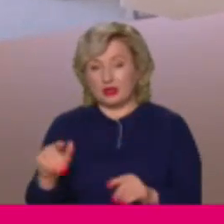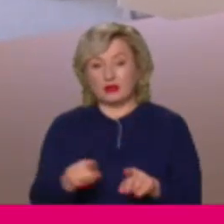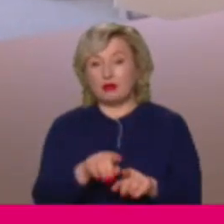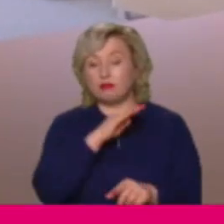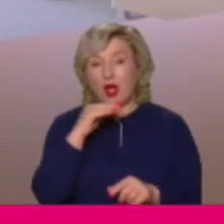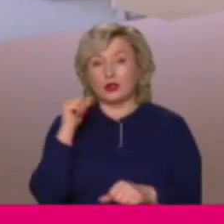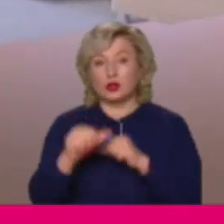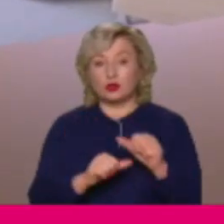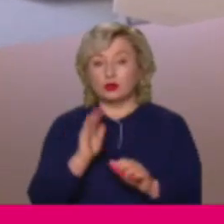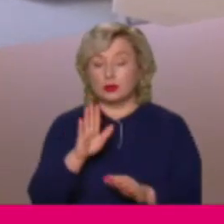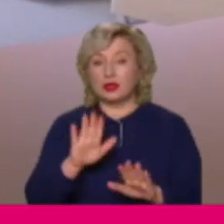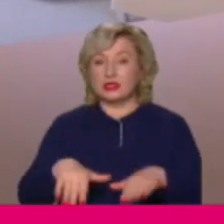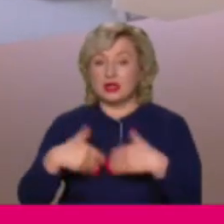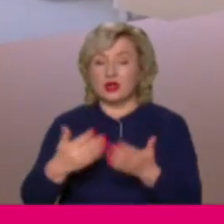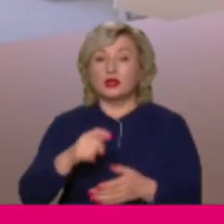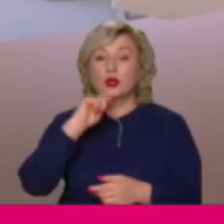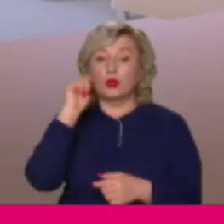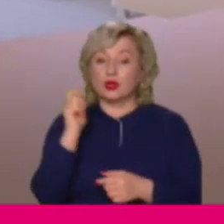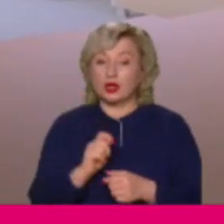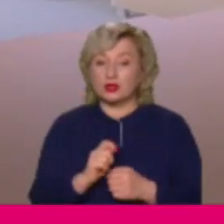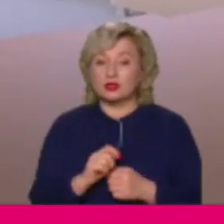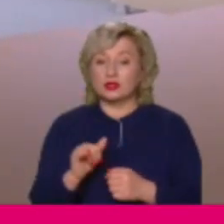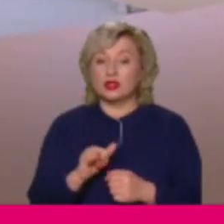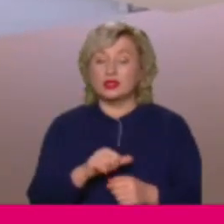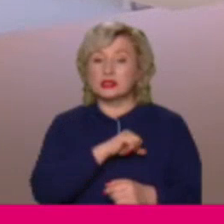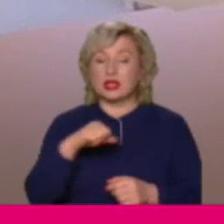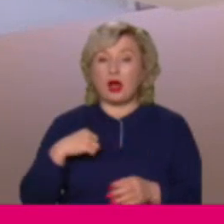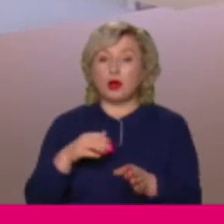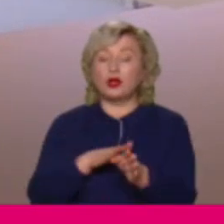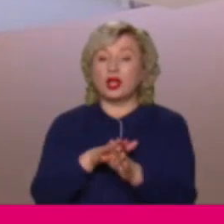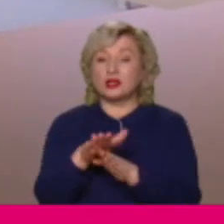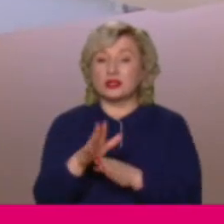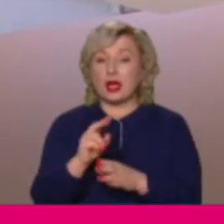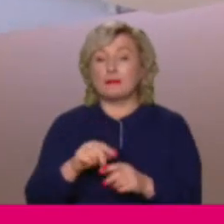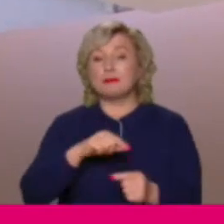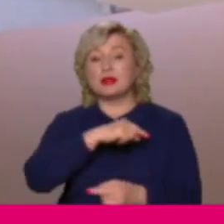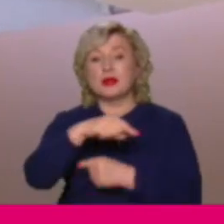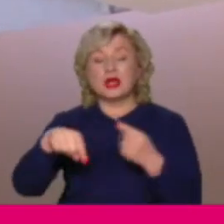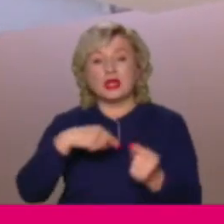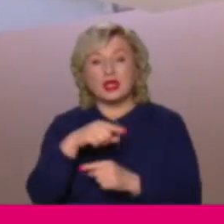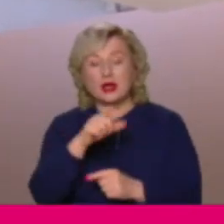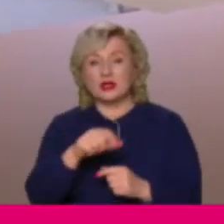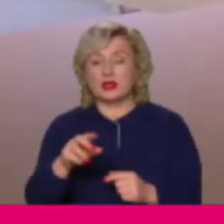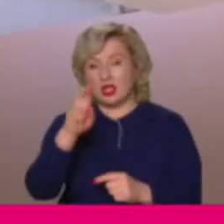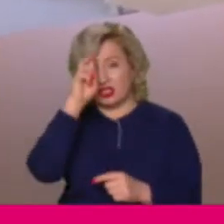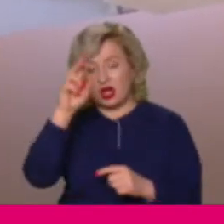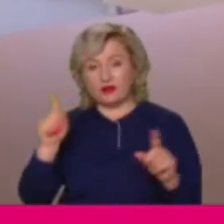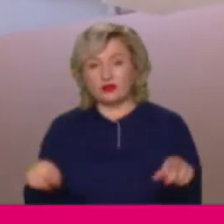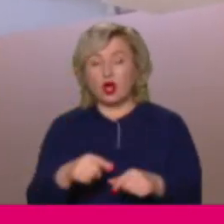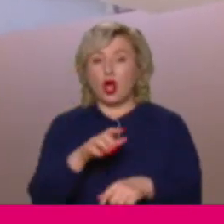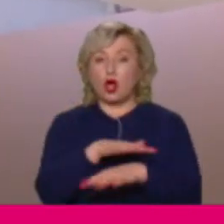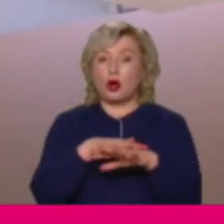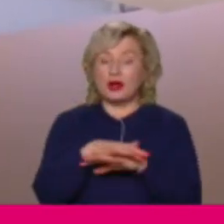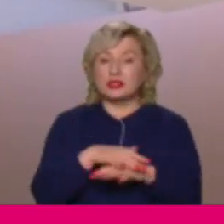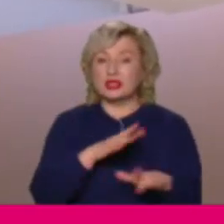років будуть представляти Україну і саме реалізовуватися як підприємці, державотворці, громадські діячі.